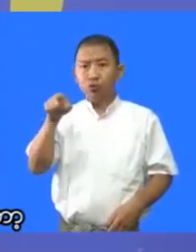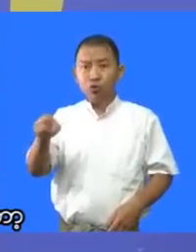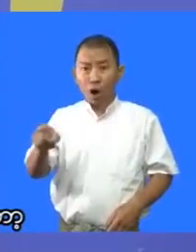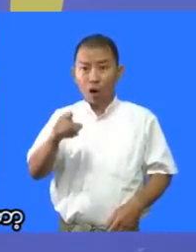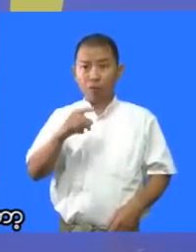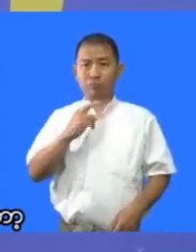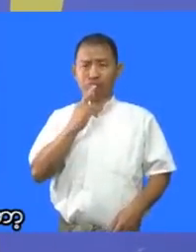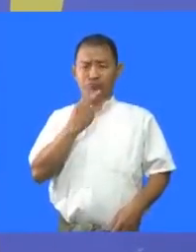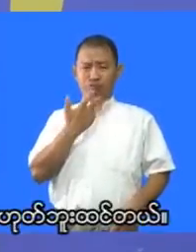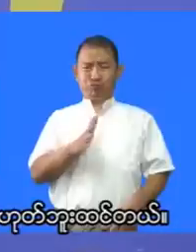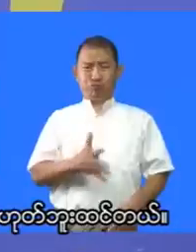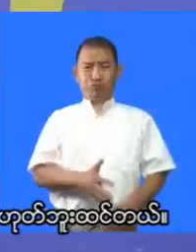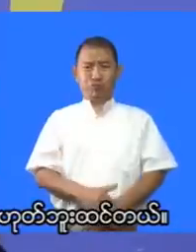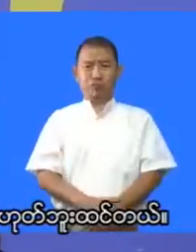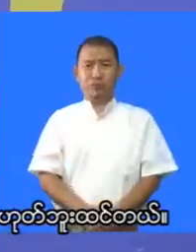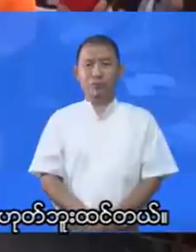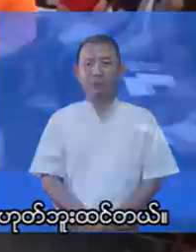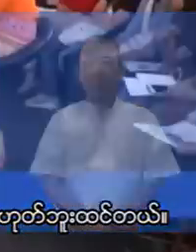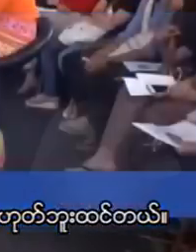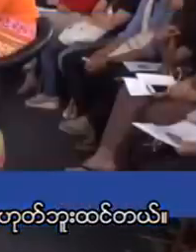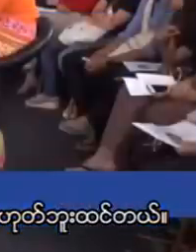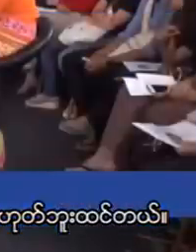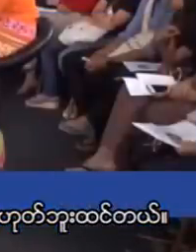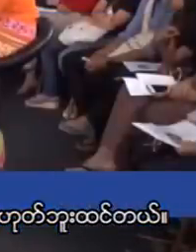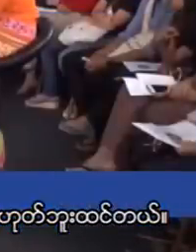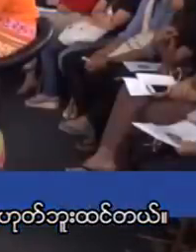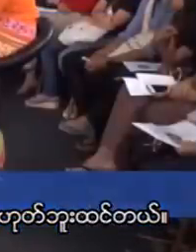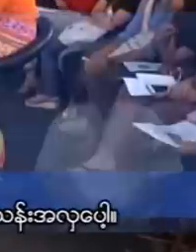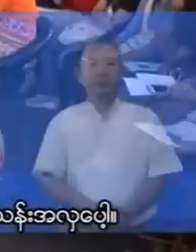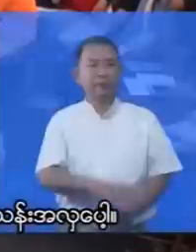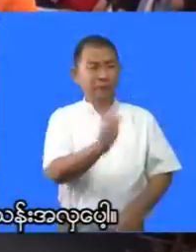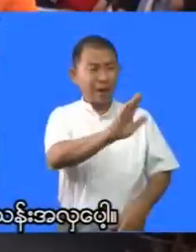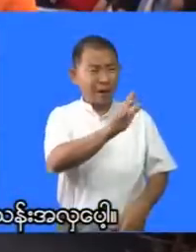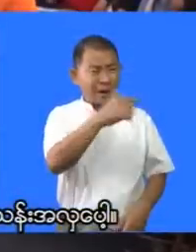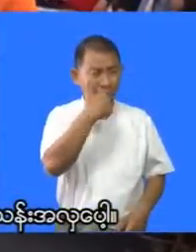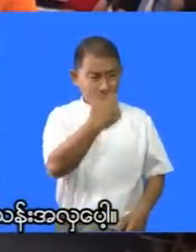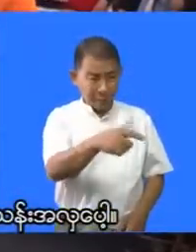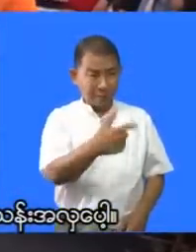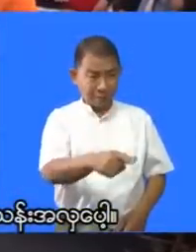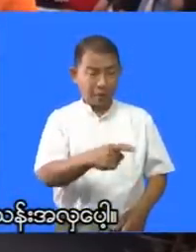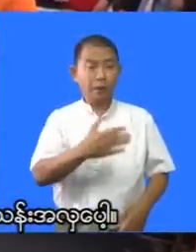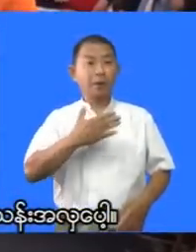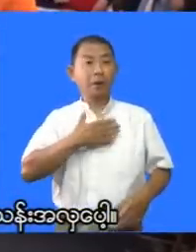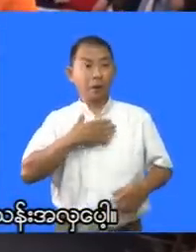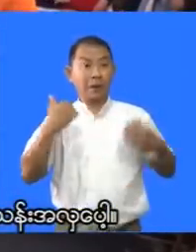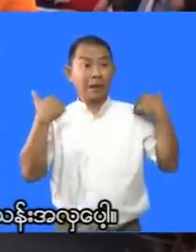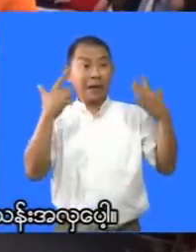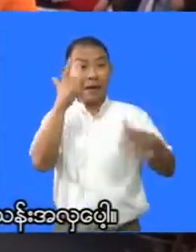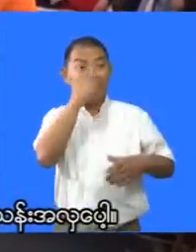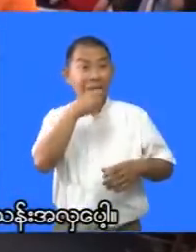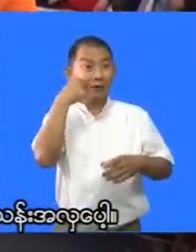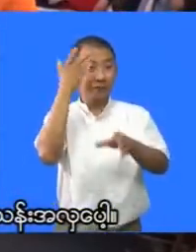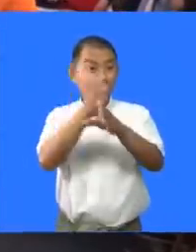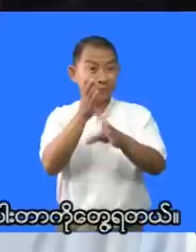တာတွေအဲ့ဒါတွေကြတော့ဝင်ငွေပြန်မရလို့ဒီလိုပြောနေရပါတယ်တော့မဟုတ်ဘူးထင်တ ယ်ဒါပေမဲ့အဲ့ဒါမဟုတ်သက်ဆိုင်မှုရှိရဗျခုန ကဝင်ငွေနဲ့ဆိုင် ခုနကဟို